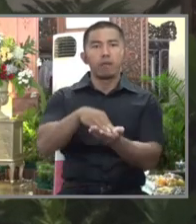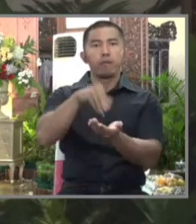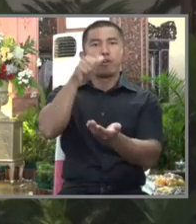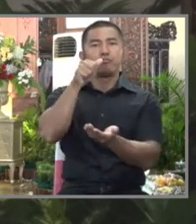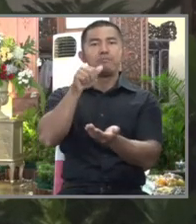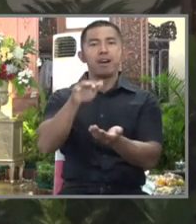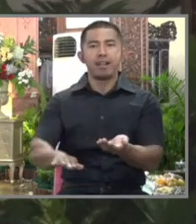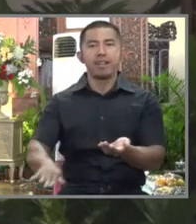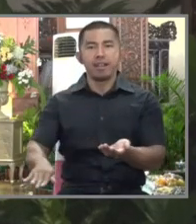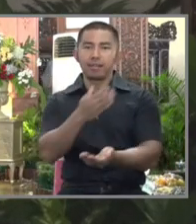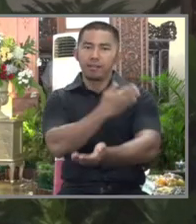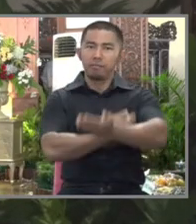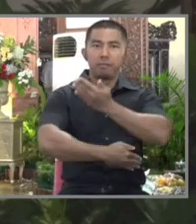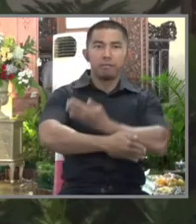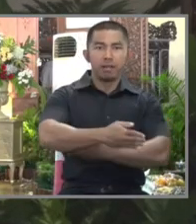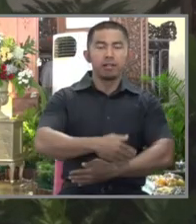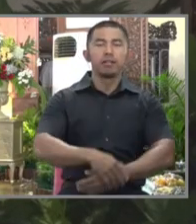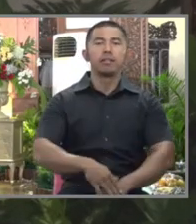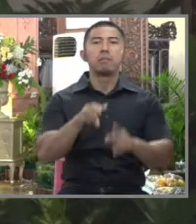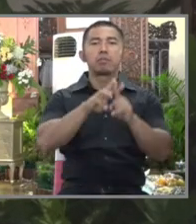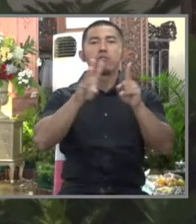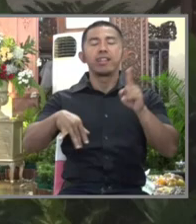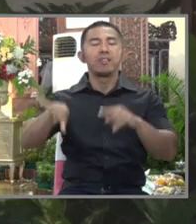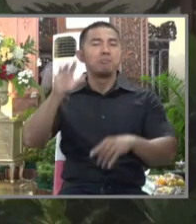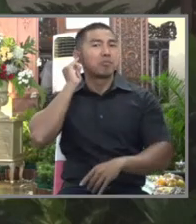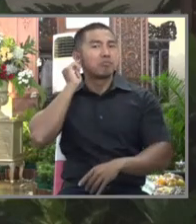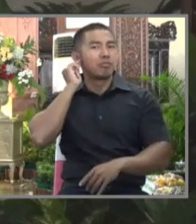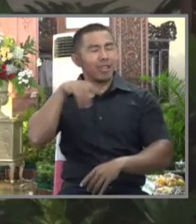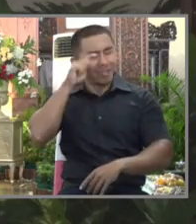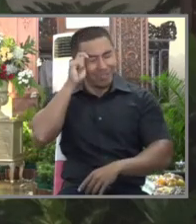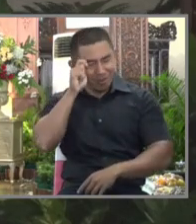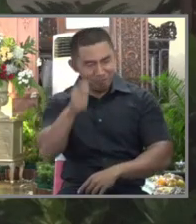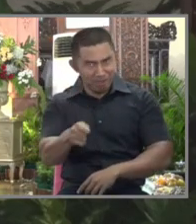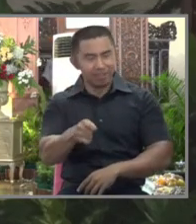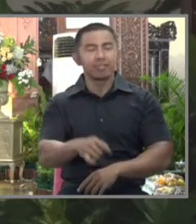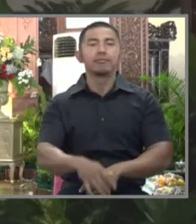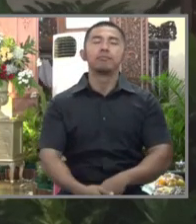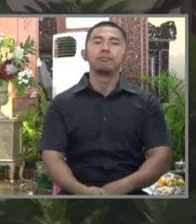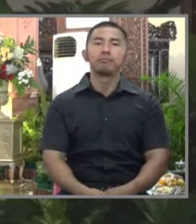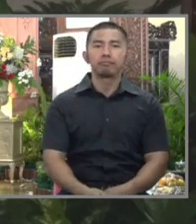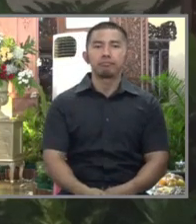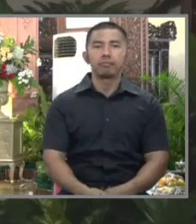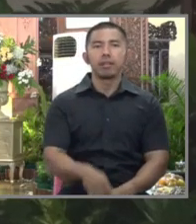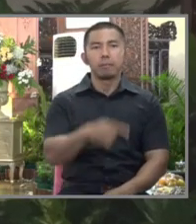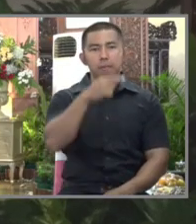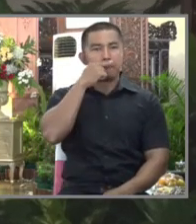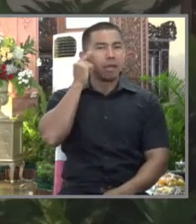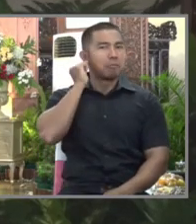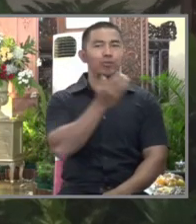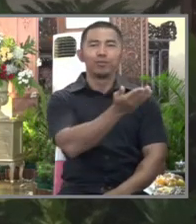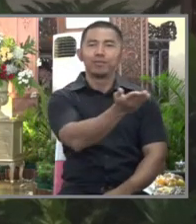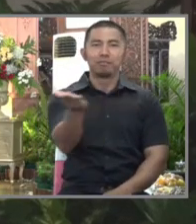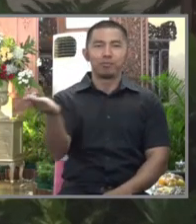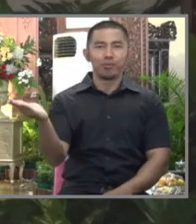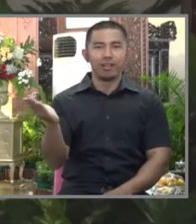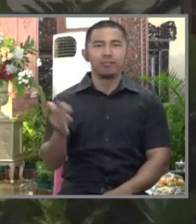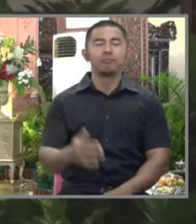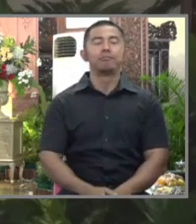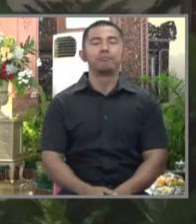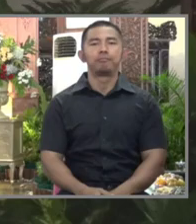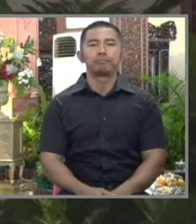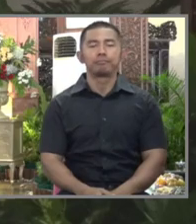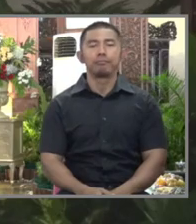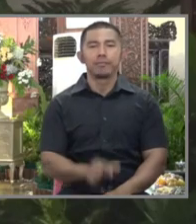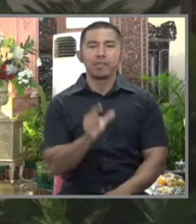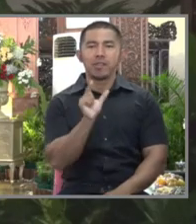Anak Difabel dan perwakilan perempuan yang sangat saya hormati, hadirin dan segenap para undangan